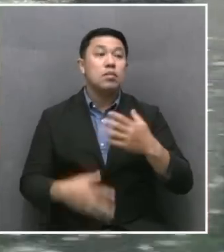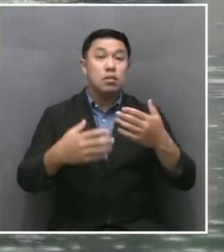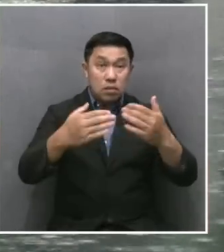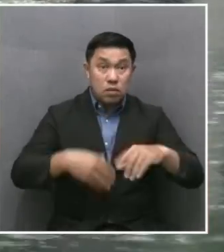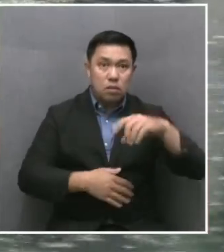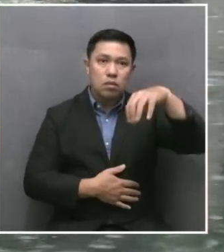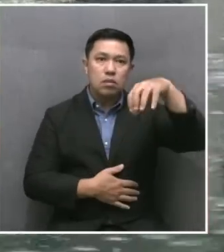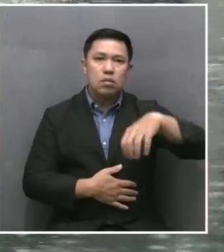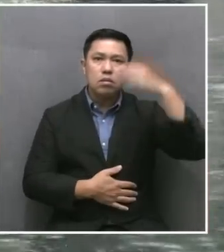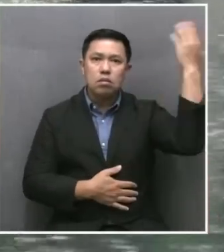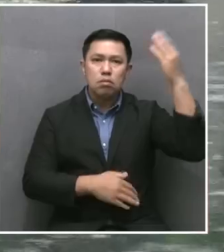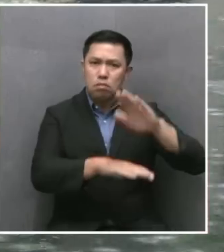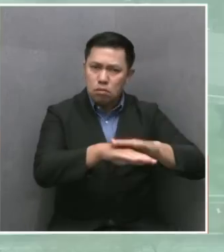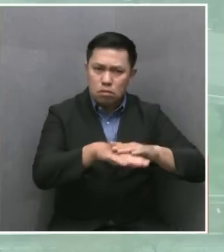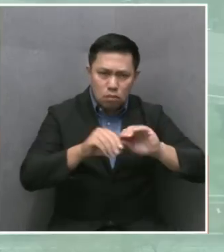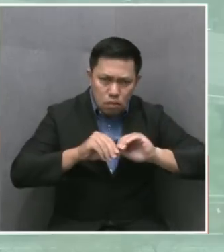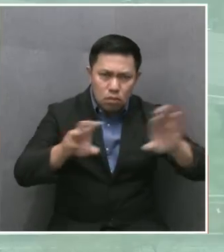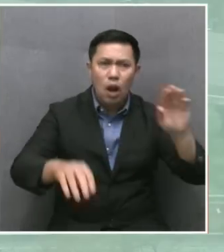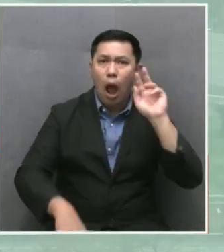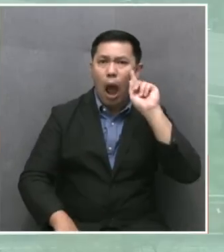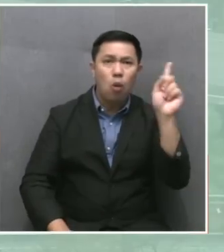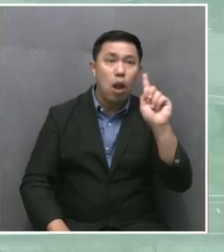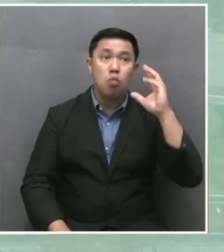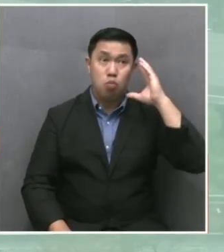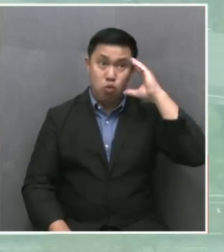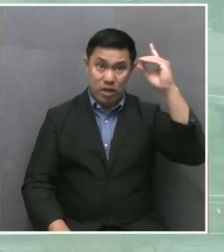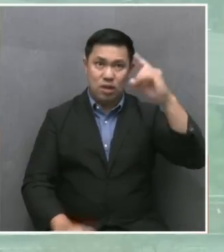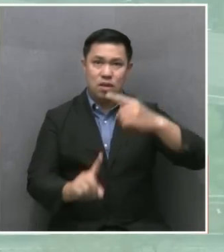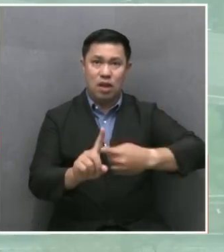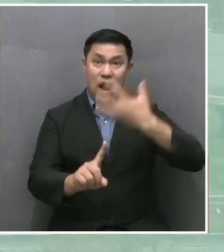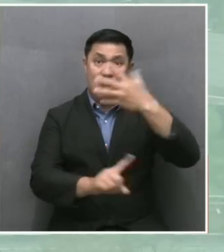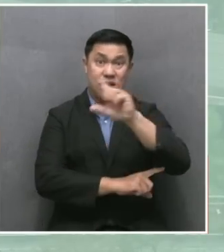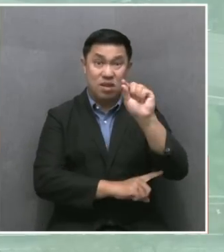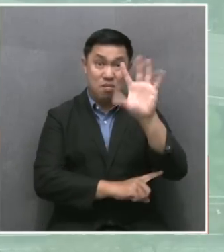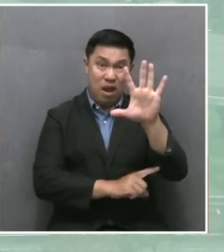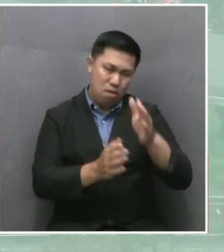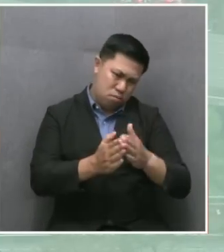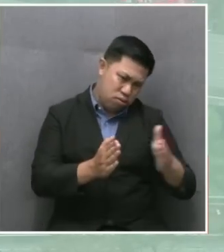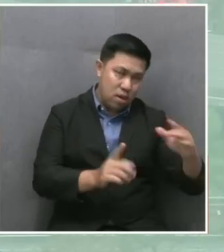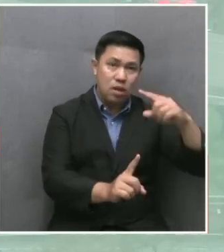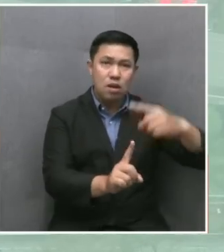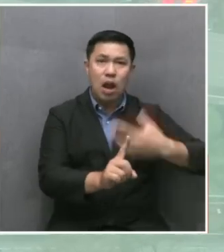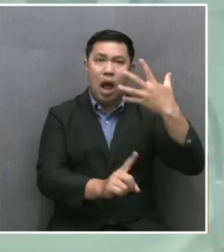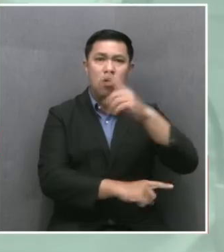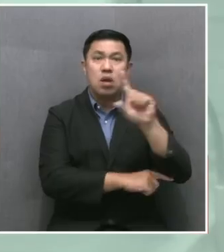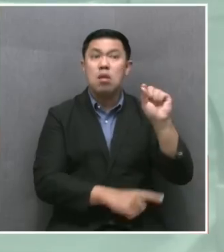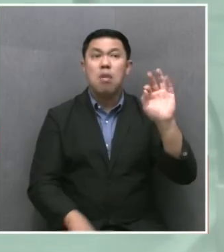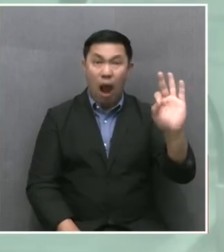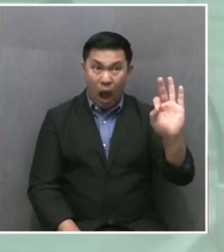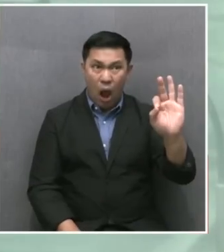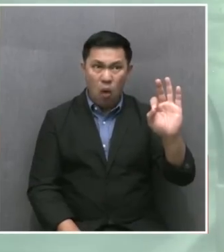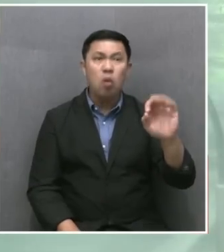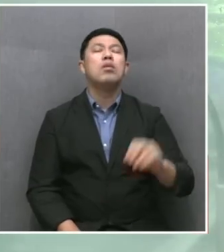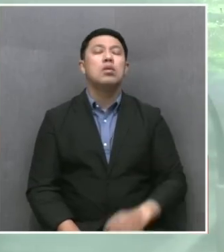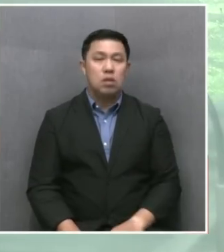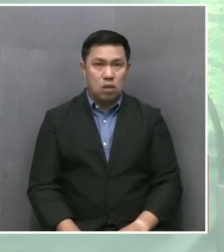ประกาศแจ้งเตือนตั้งแต่วันพรุ่งนี้ 25พฤษภาคมไปจนถึง 2พฤษภาคมมรสุมตะวัน